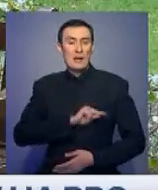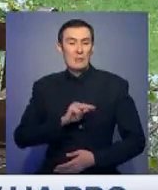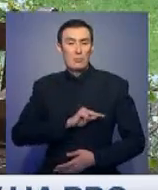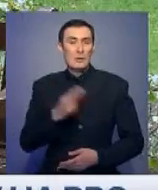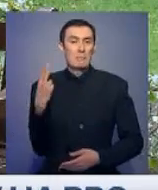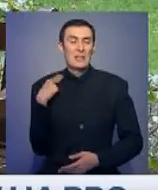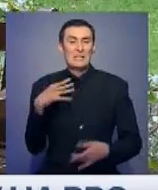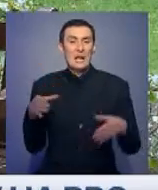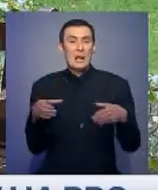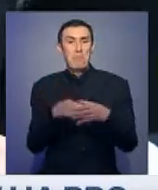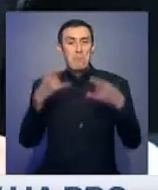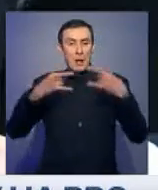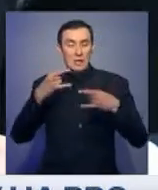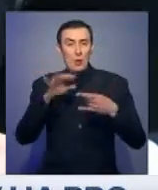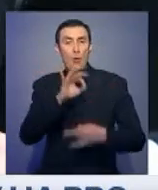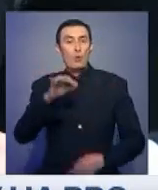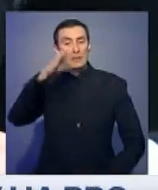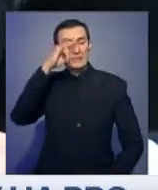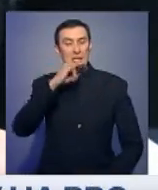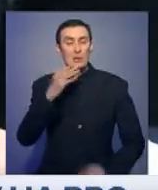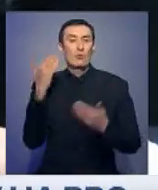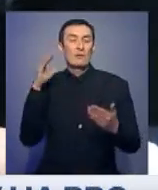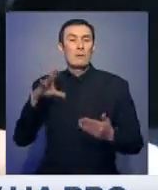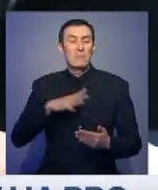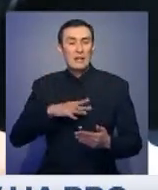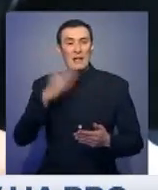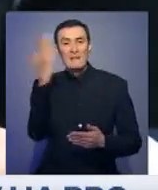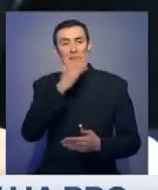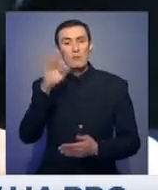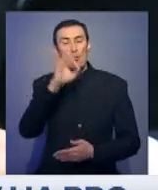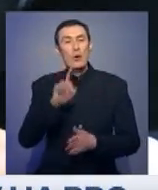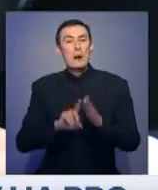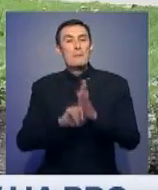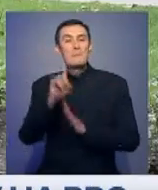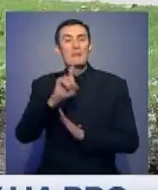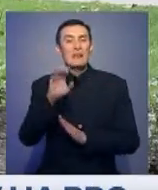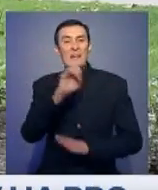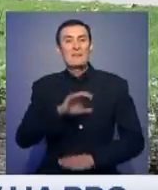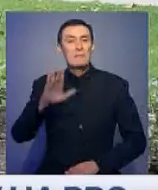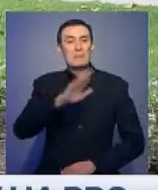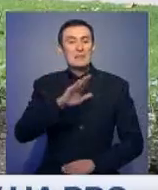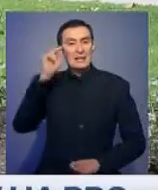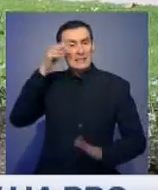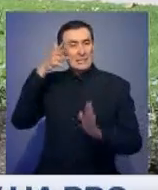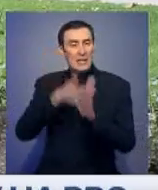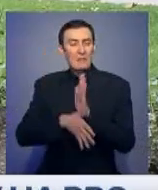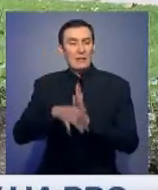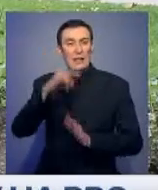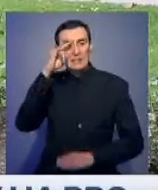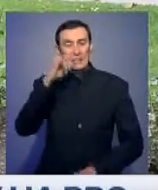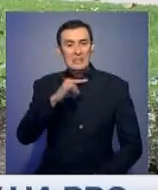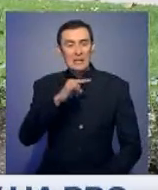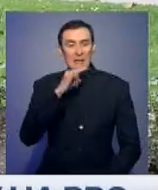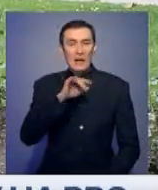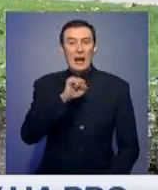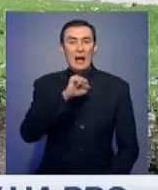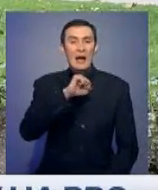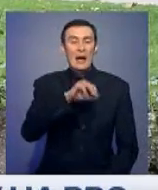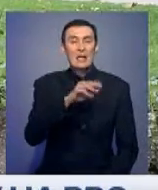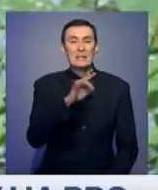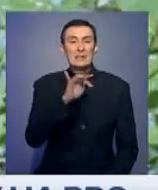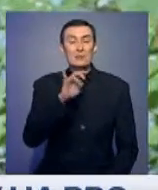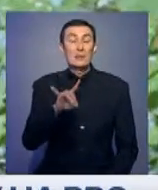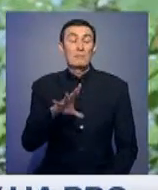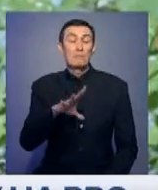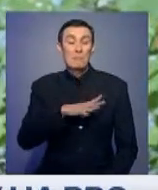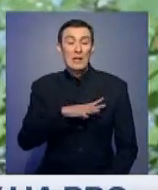Films о Казахстане. До этого ими были сделаны фильмы о первых европейских исследователях Казахстана Томасе и Люси Аткинсонах,